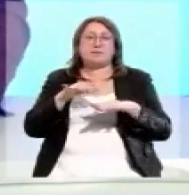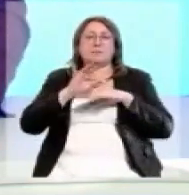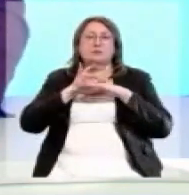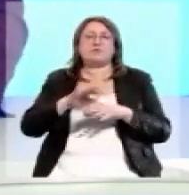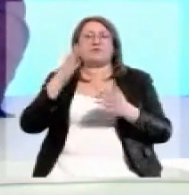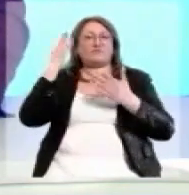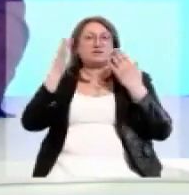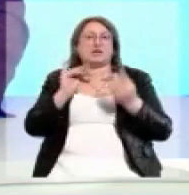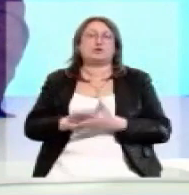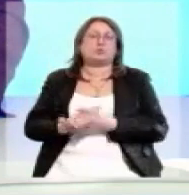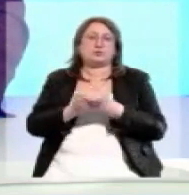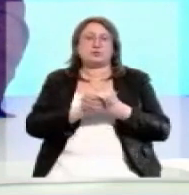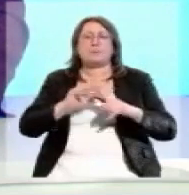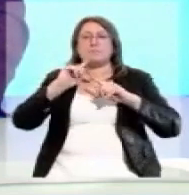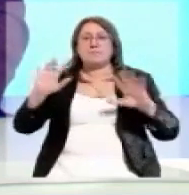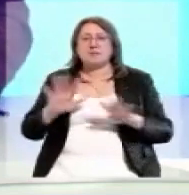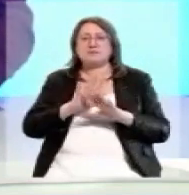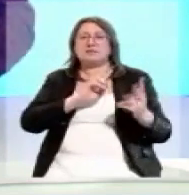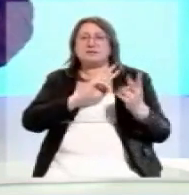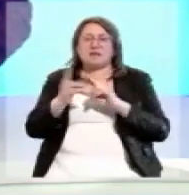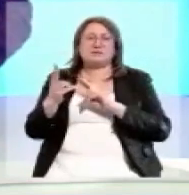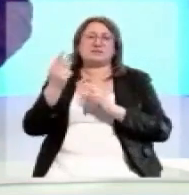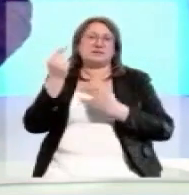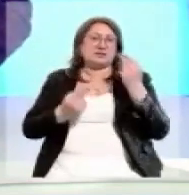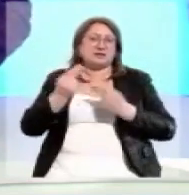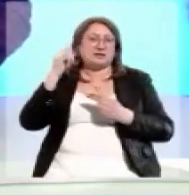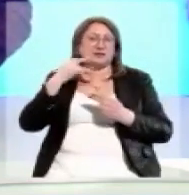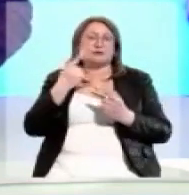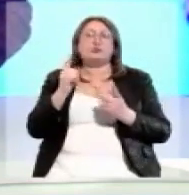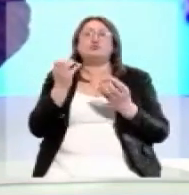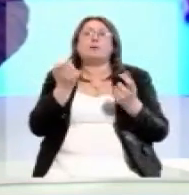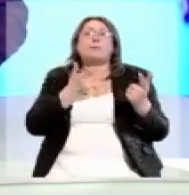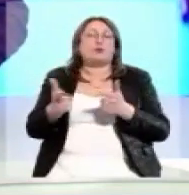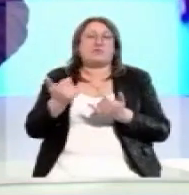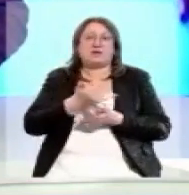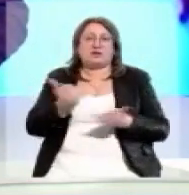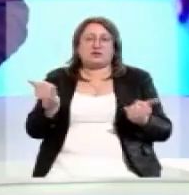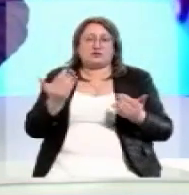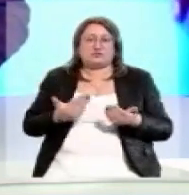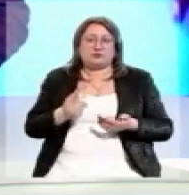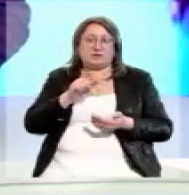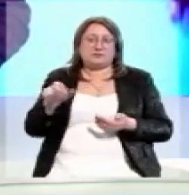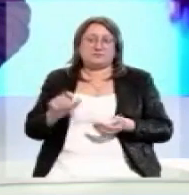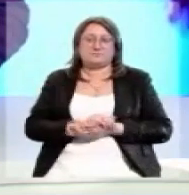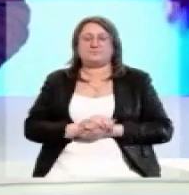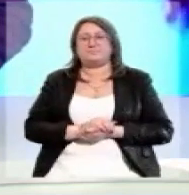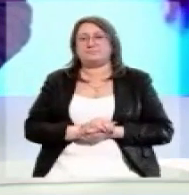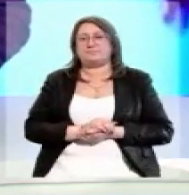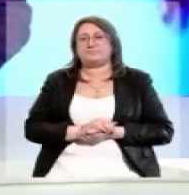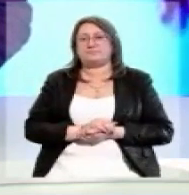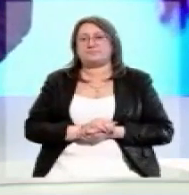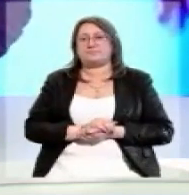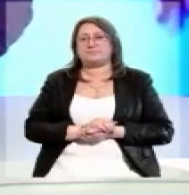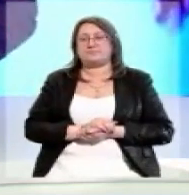прошло весело и дружно. Песни, танцы и национальные игры. Что еще организаторы подготовили для жителей района, расскажет наш корреспондент